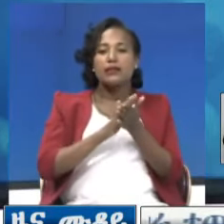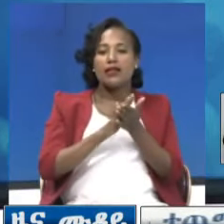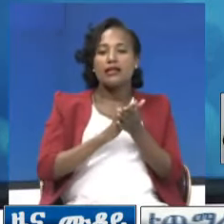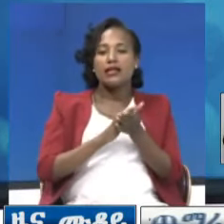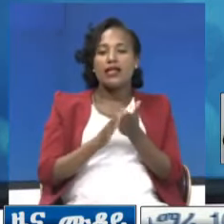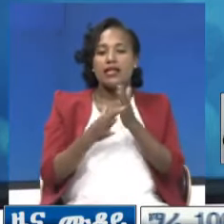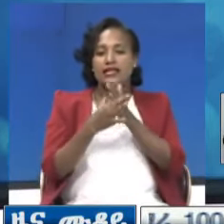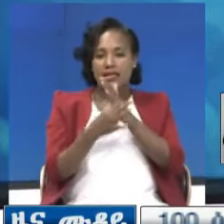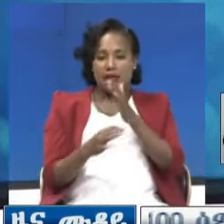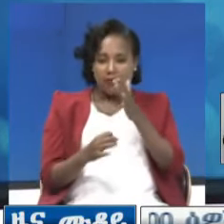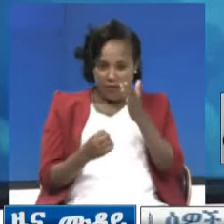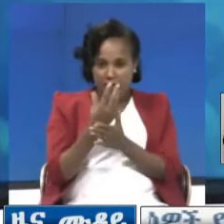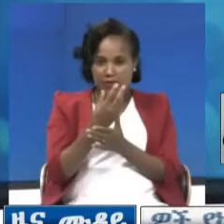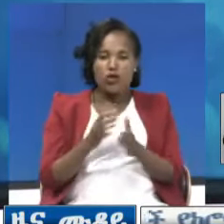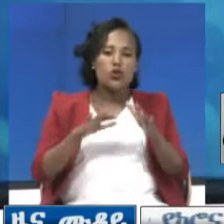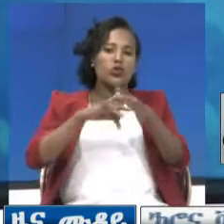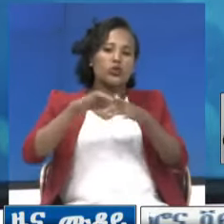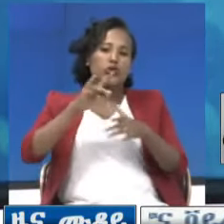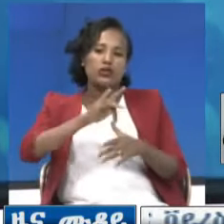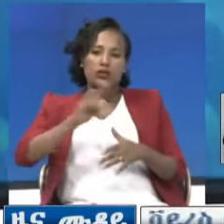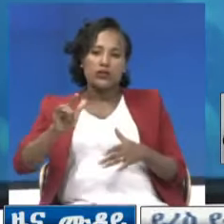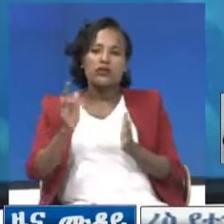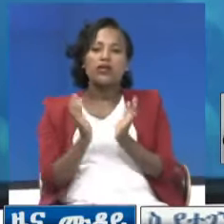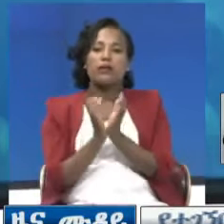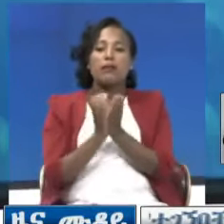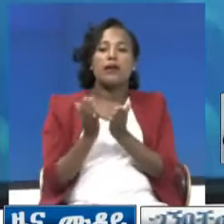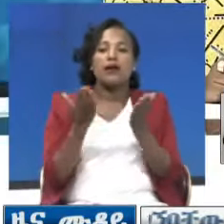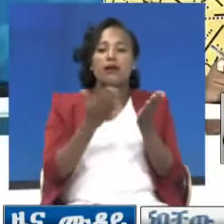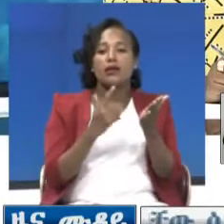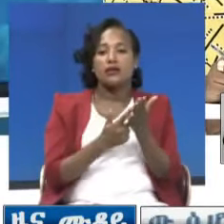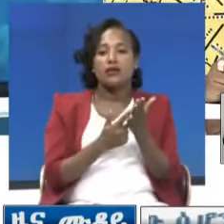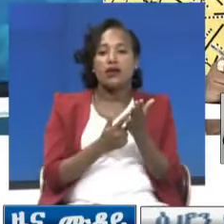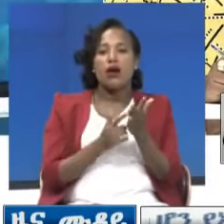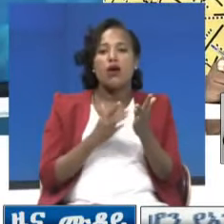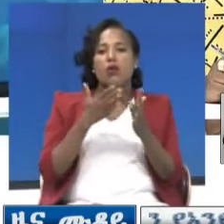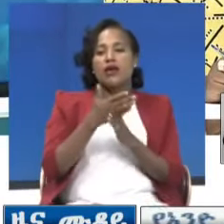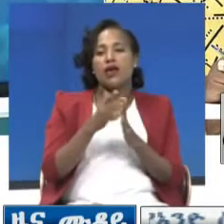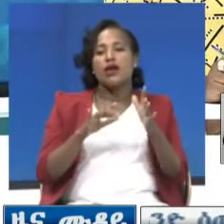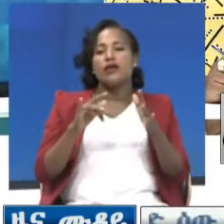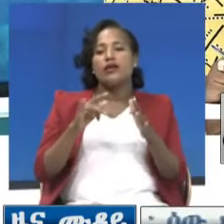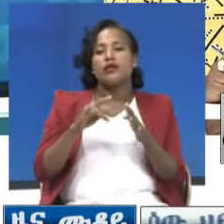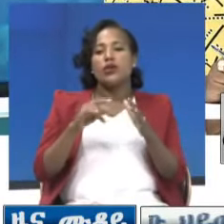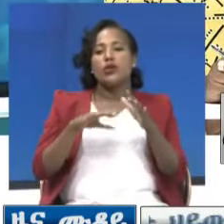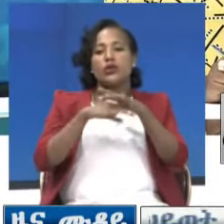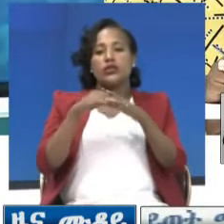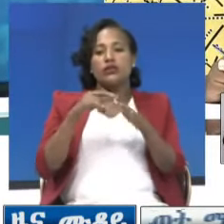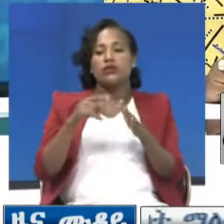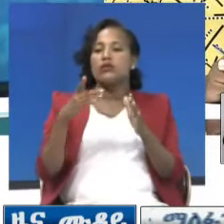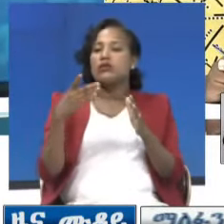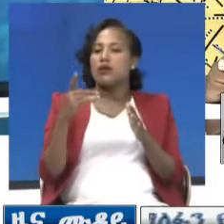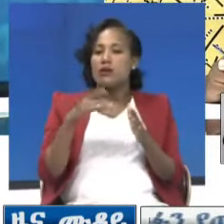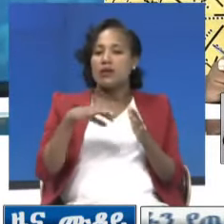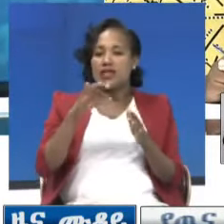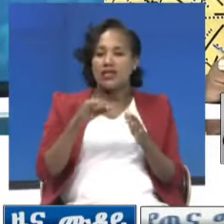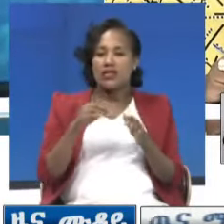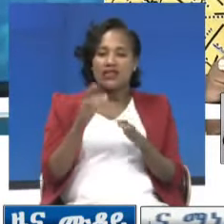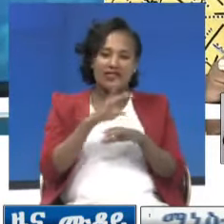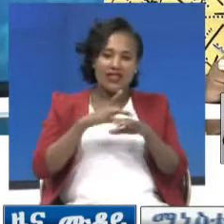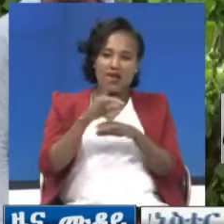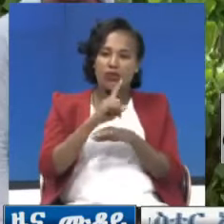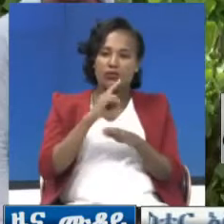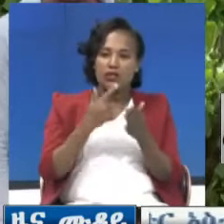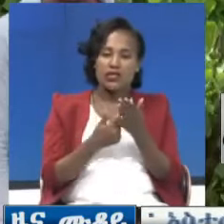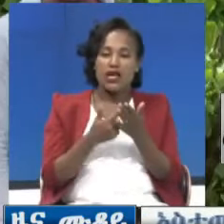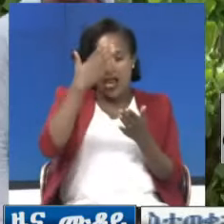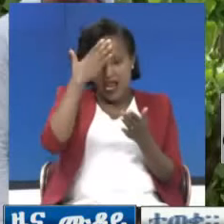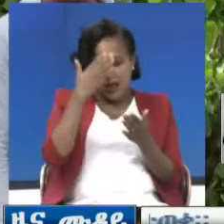ዘይት በማምረት ለውጭ ገበያም ያቀርባሉ። ከዚህ ረገድ የውጭ ምንዛሬ ማስገኘት እድላቸው ከፍተኛ ነው። ስለዚህ